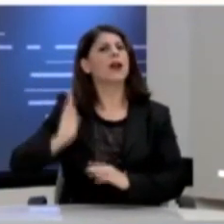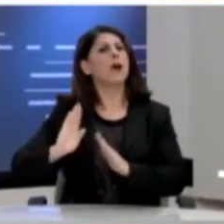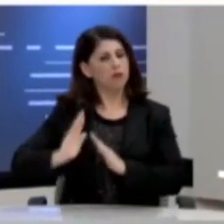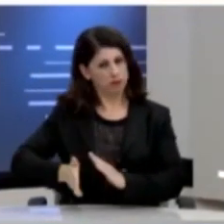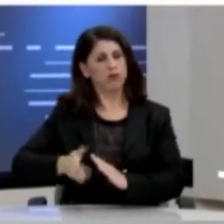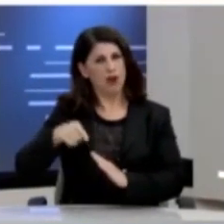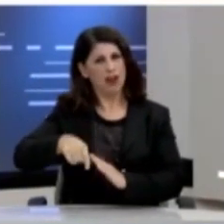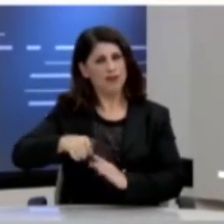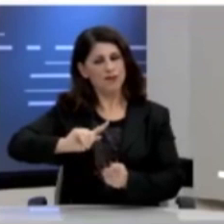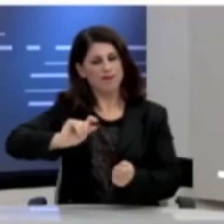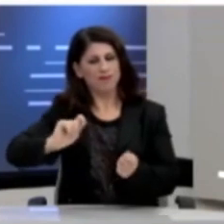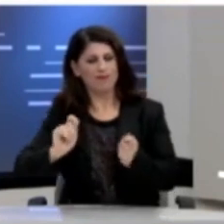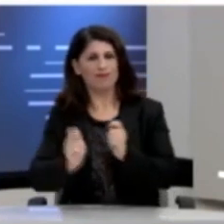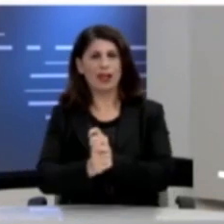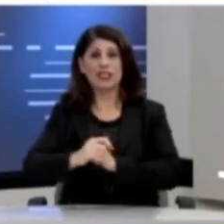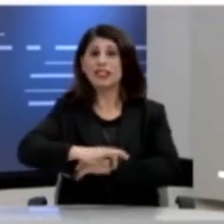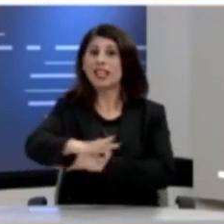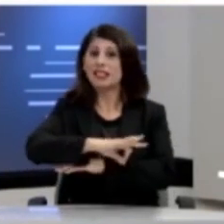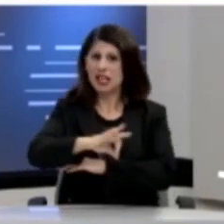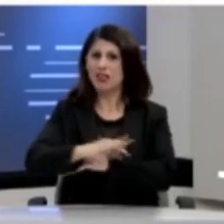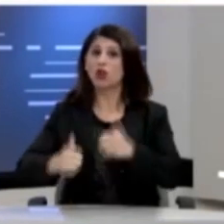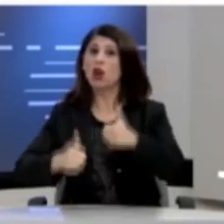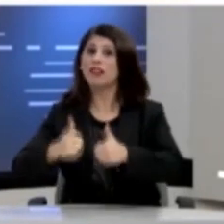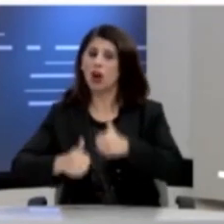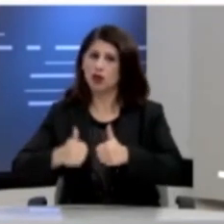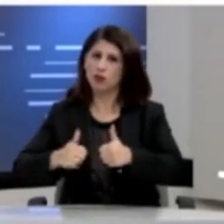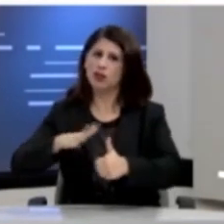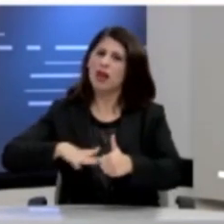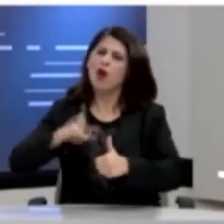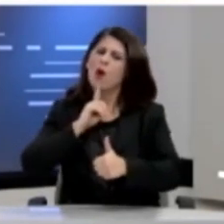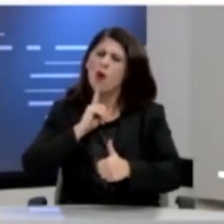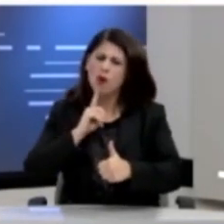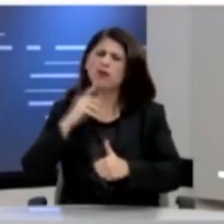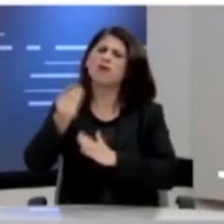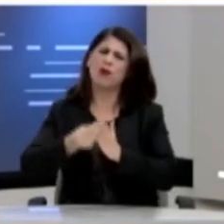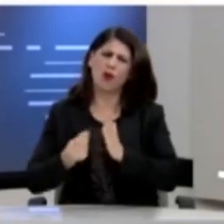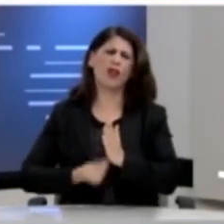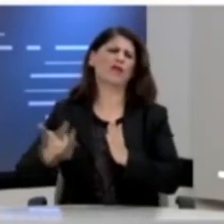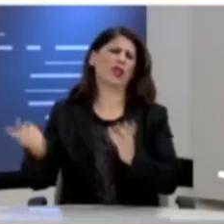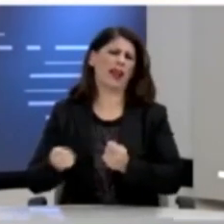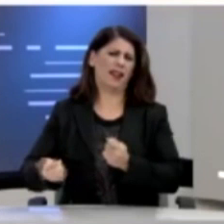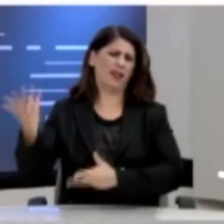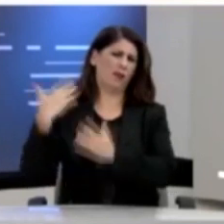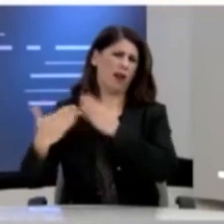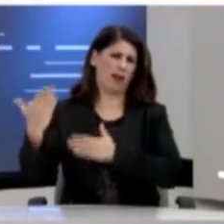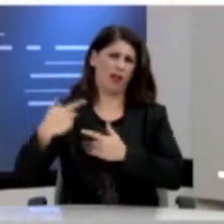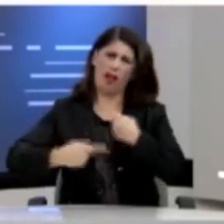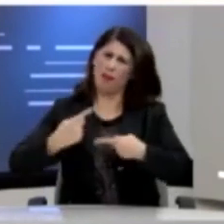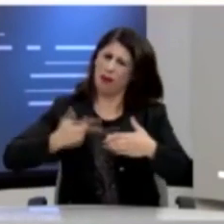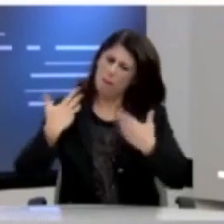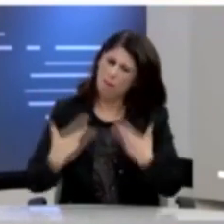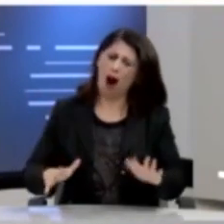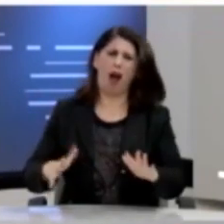στο πλαίσιο αυτών των σχεδίων και των ανταγωνισμών, όπως έχει γίνει πάρα πολλές φορές στο παρελθόν. Η